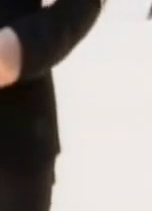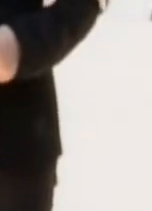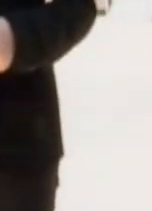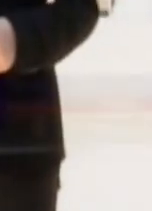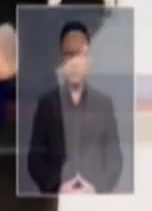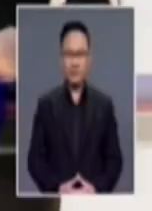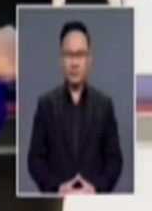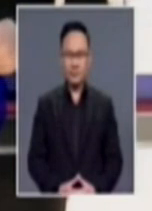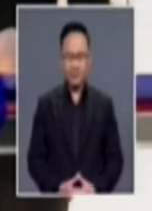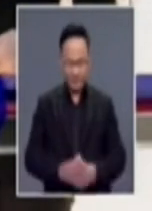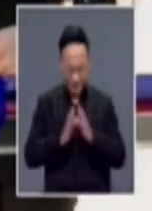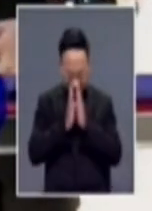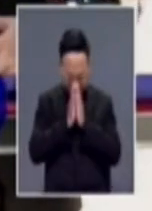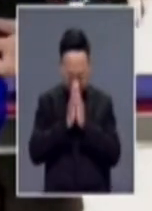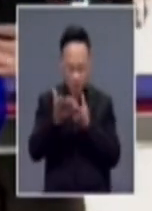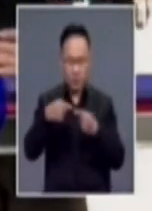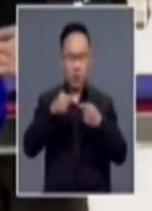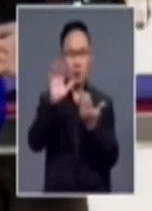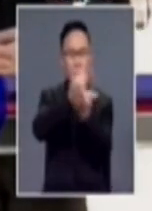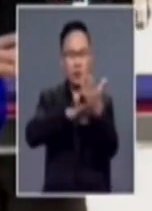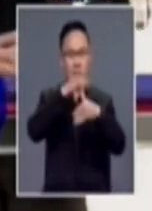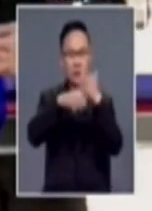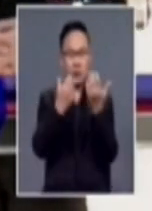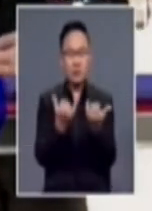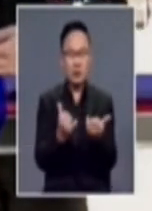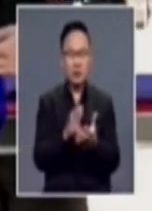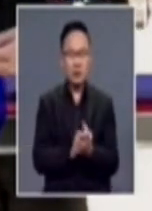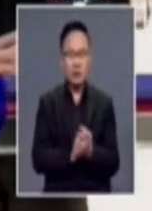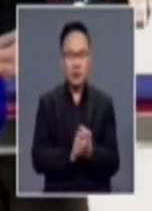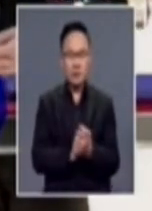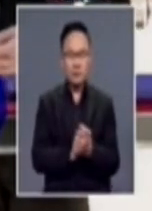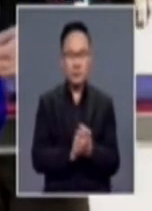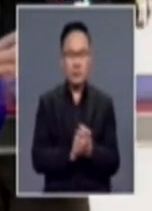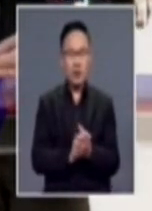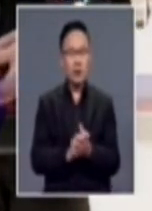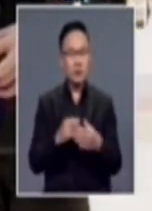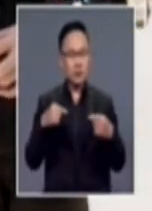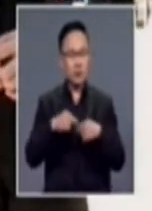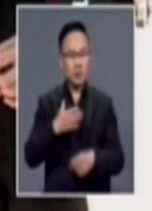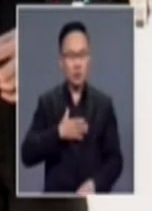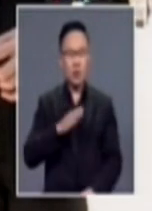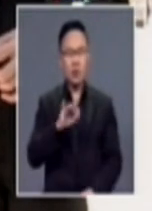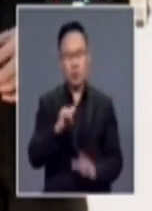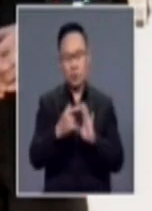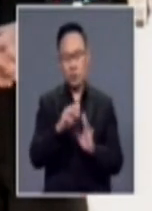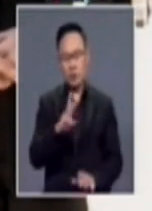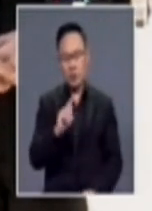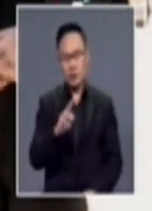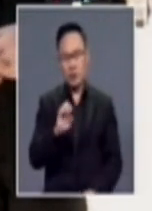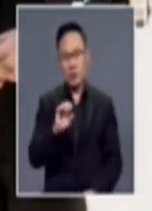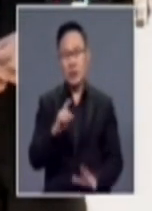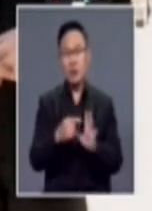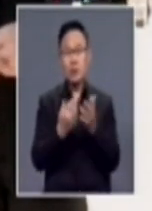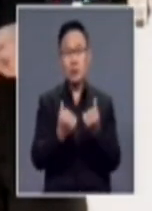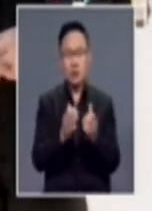สวัสดีคุณผู้ชมคุณผู้ฟังค่ะต้อนรับเข้าสู่เดินหน้าประเทศไทยวันนี้กับดิฉันยุวธิดาภูคำนวณค่ะคุณผู้ชมคะในเดือนกันยายนนี้นับเป็นรอบที่